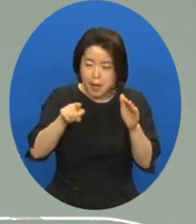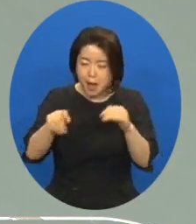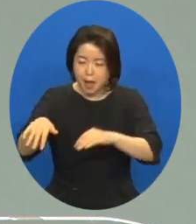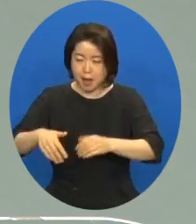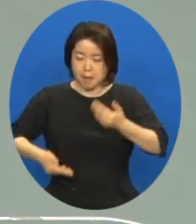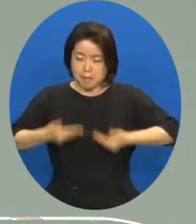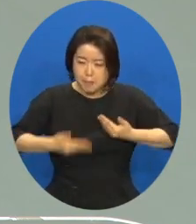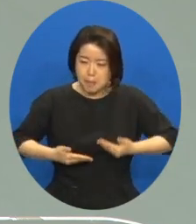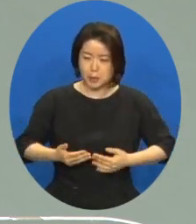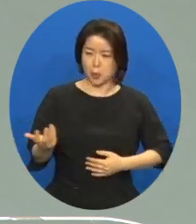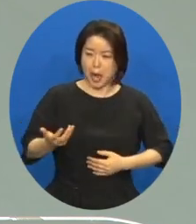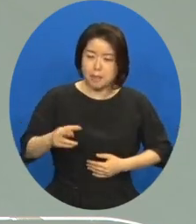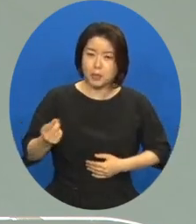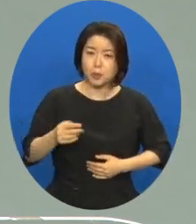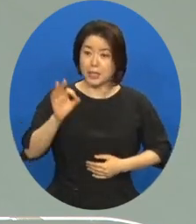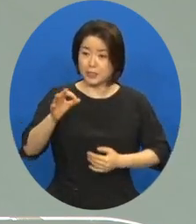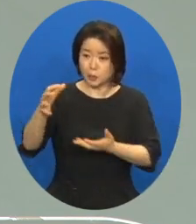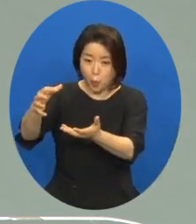그렇게 아파도